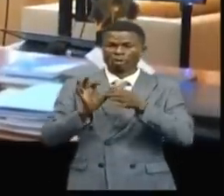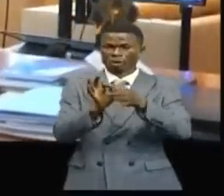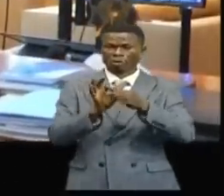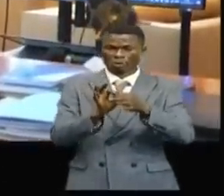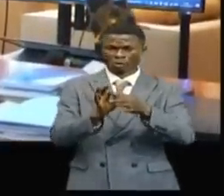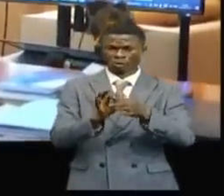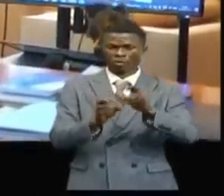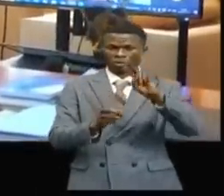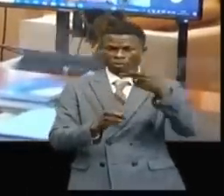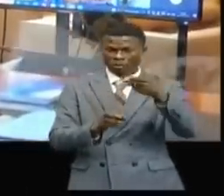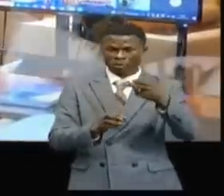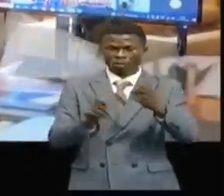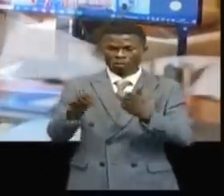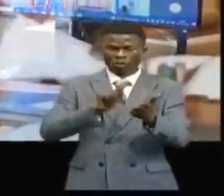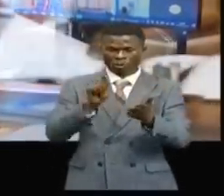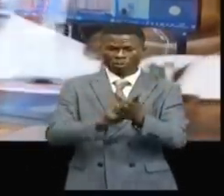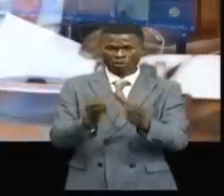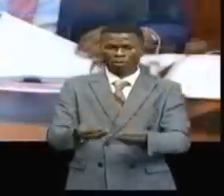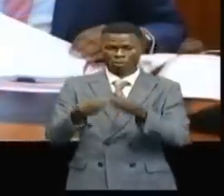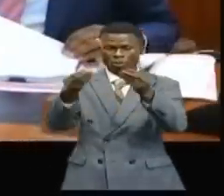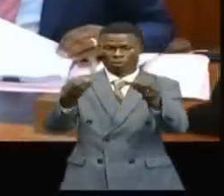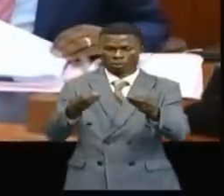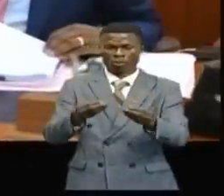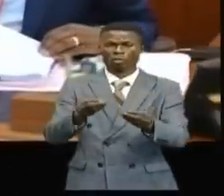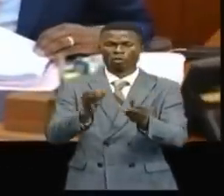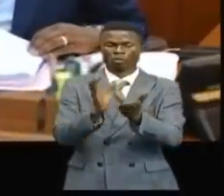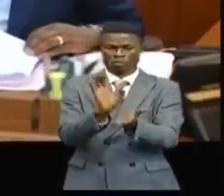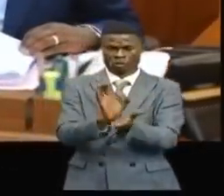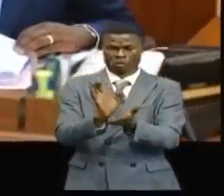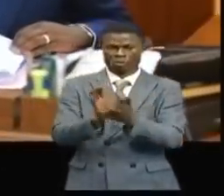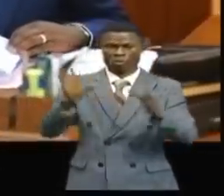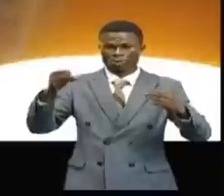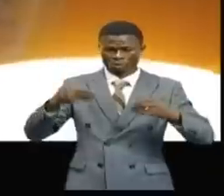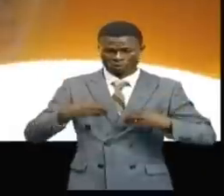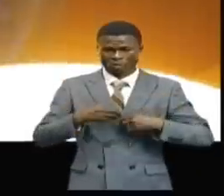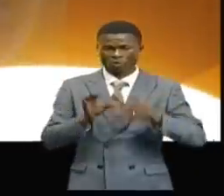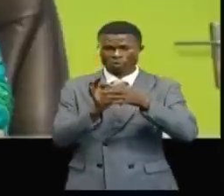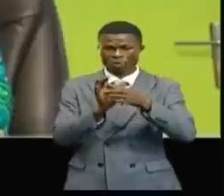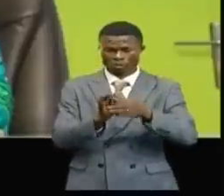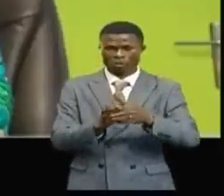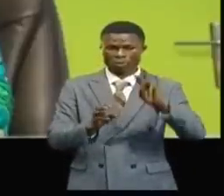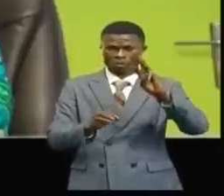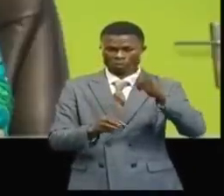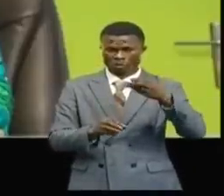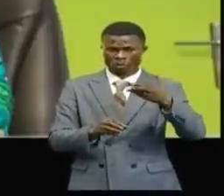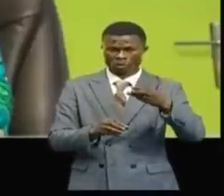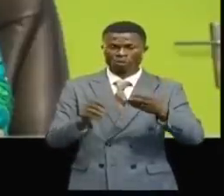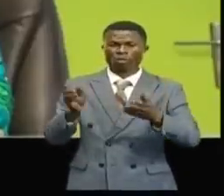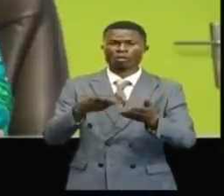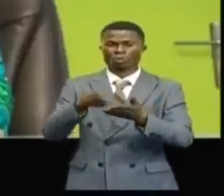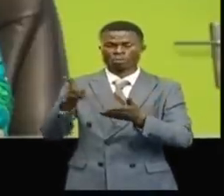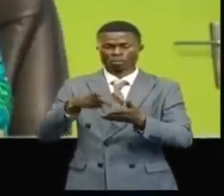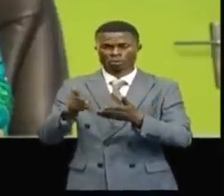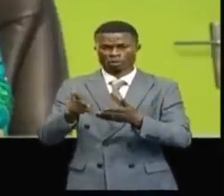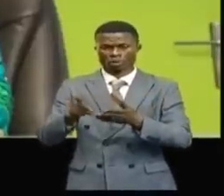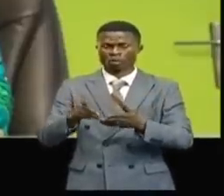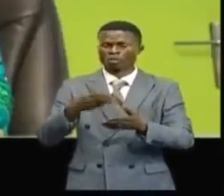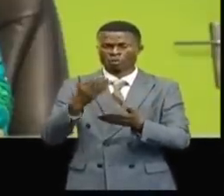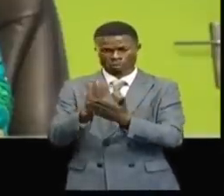coopérative, la taxe sur la délivrance du certificat d'agrément d'une coopérative, les amendes transactionnelles,